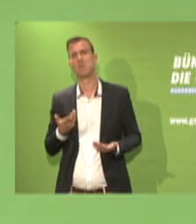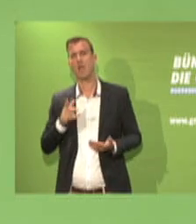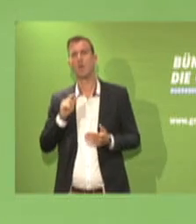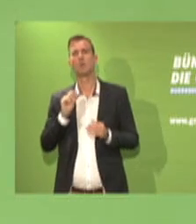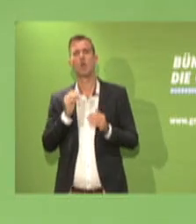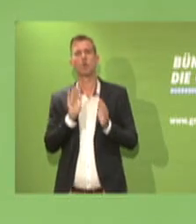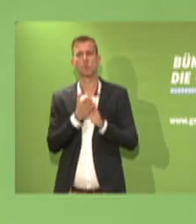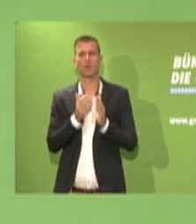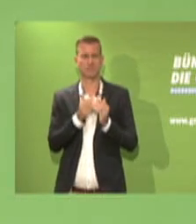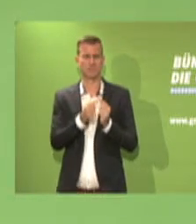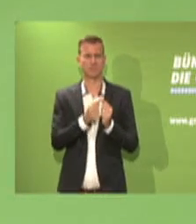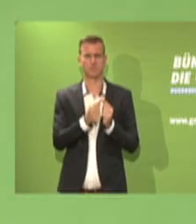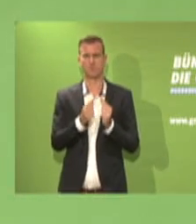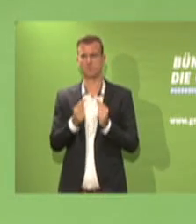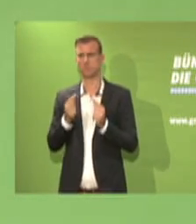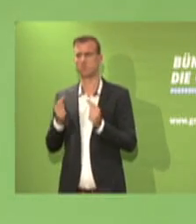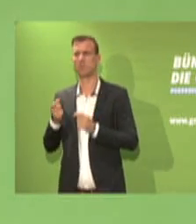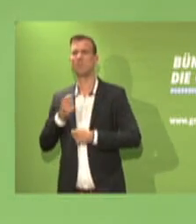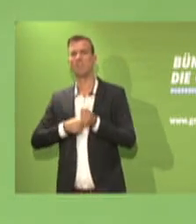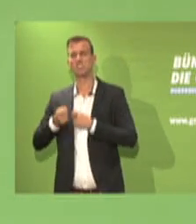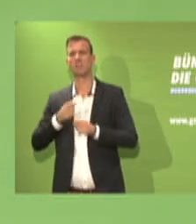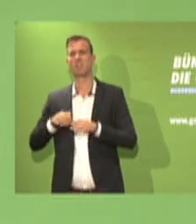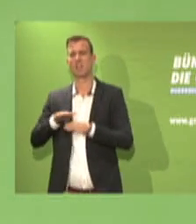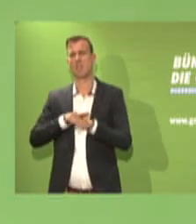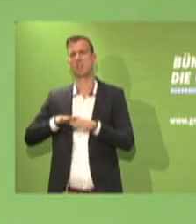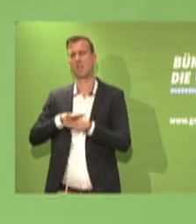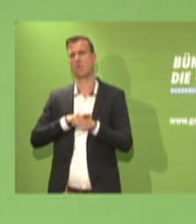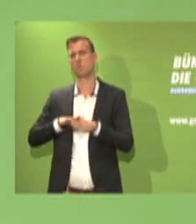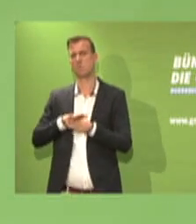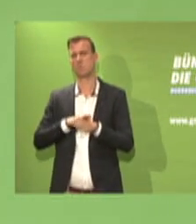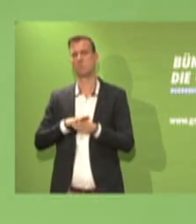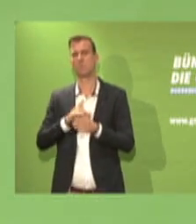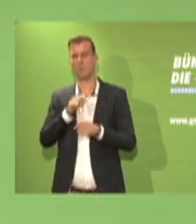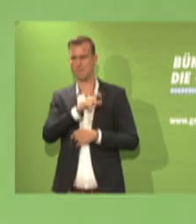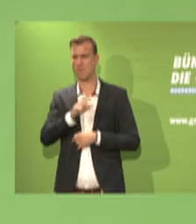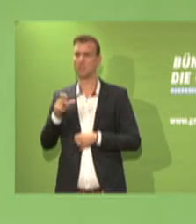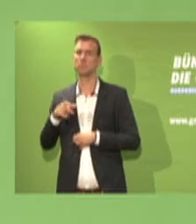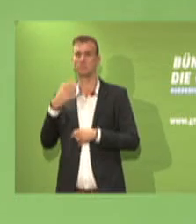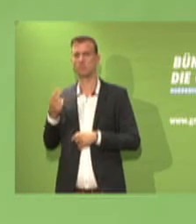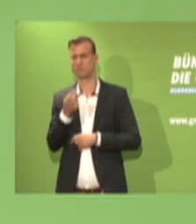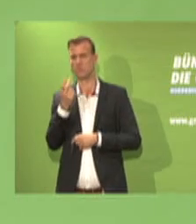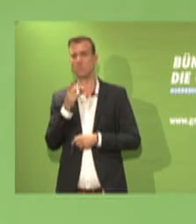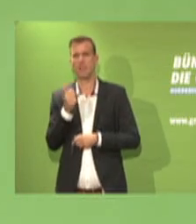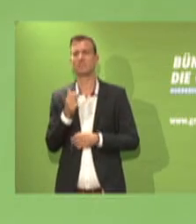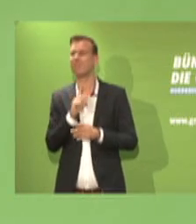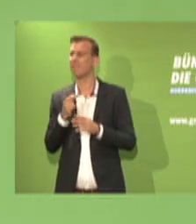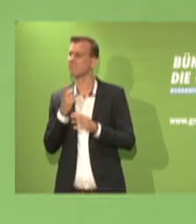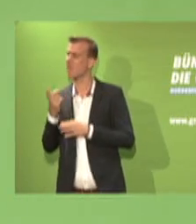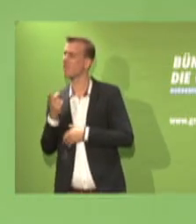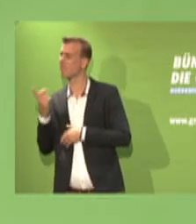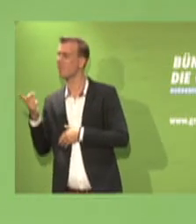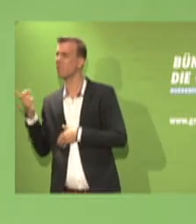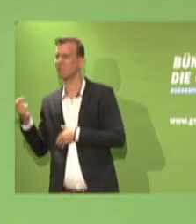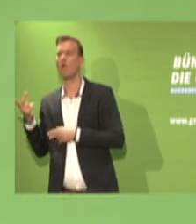Strecken, kurze Wege, dann ist das schnell wirtschaftlich. Im ländlichen Raum, wenn die Menschen, die man aufsuchen muss, sehr weit entfernt sind, wird es oft auch